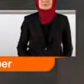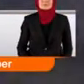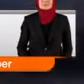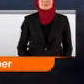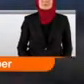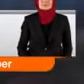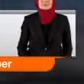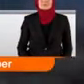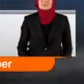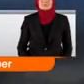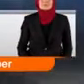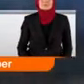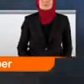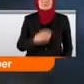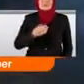ve